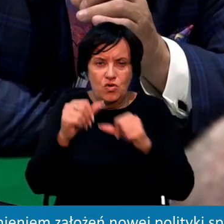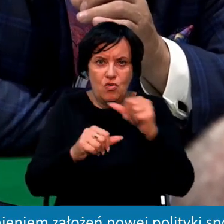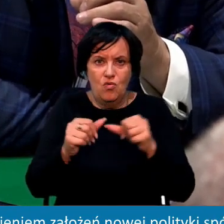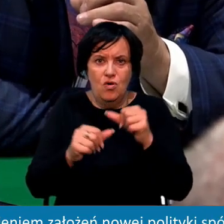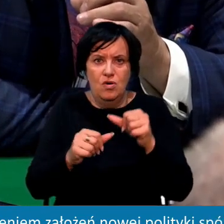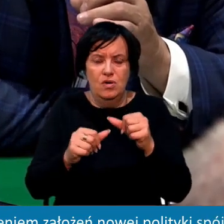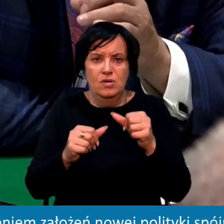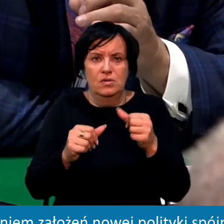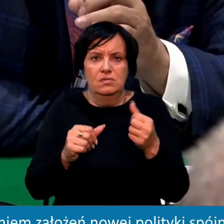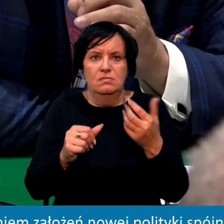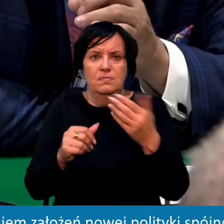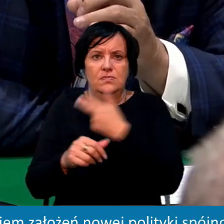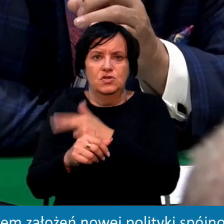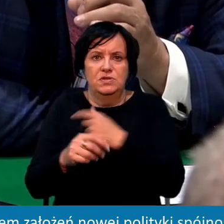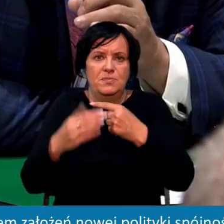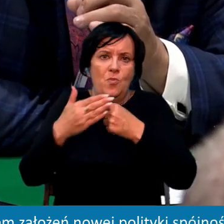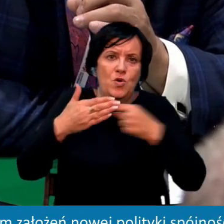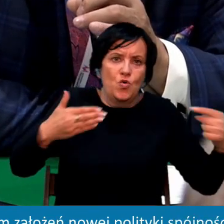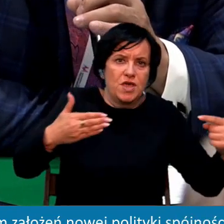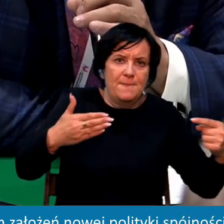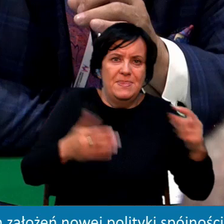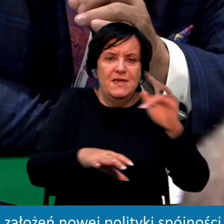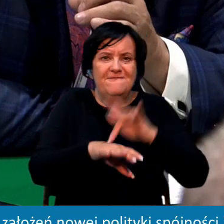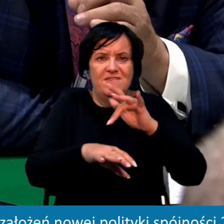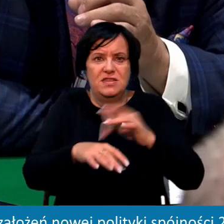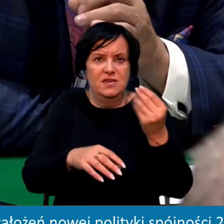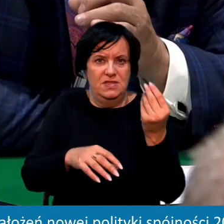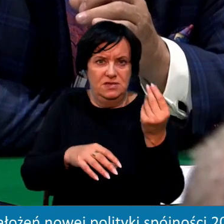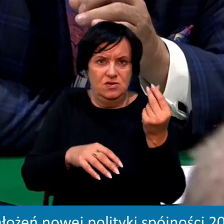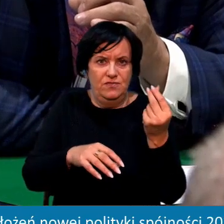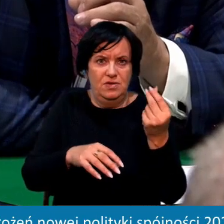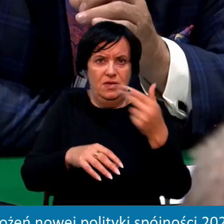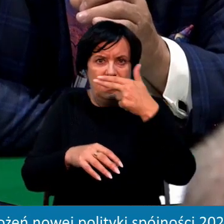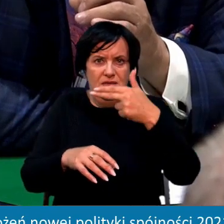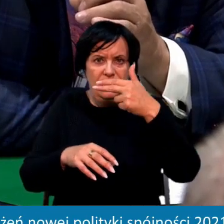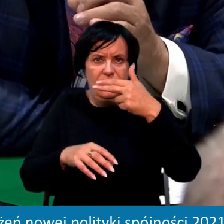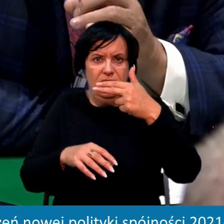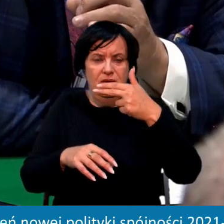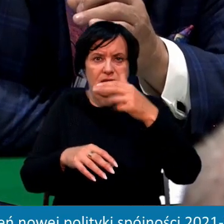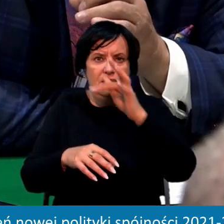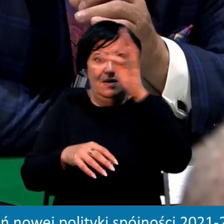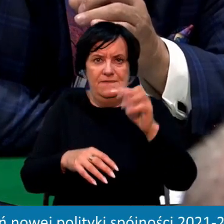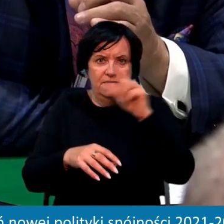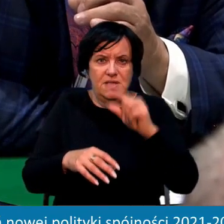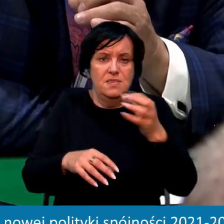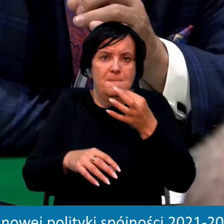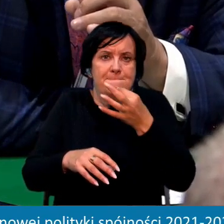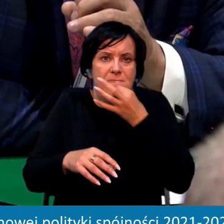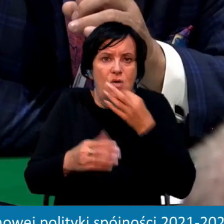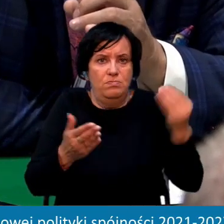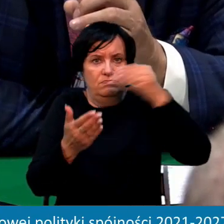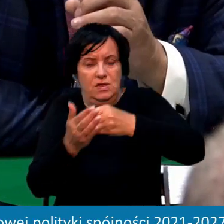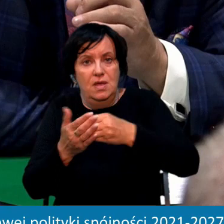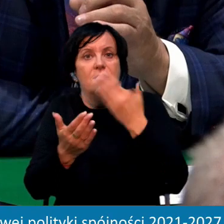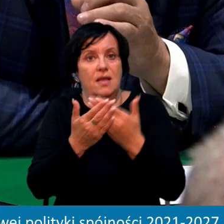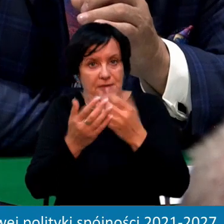Społecznej, ma ujemny wynik finansowy, dość pokaźny. W związku z tym pozyskiwanie środków zewnętrznych, a